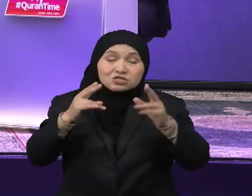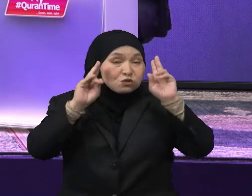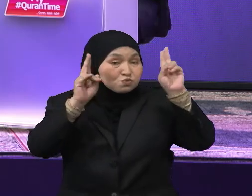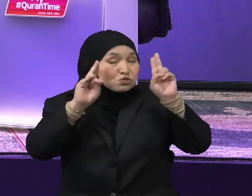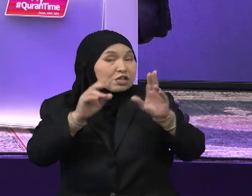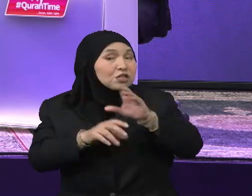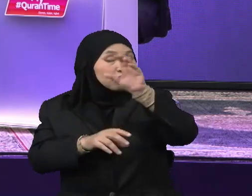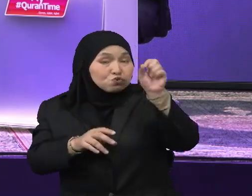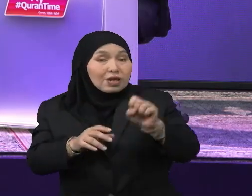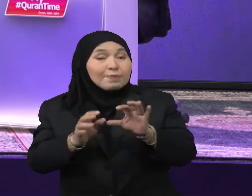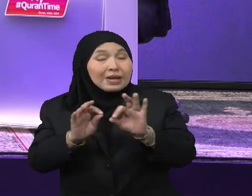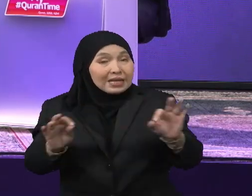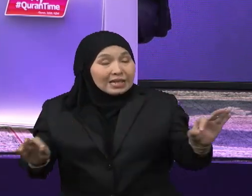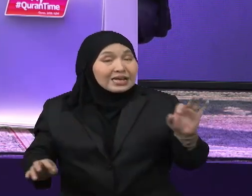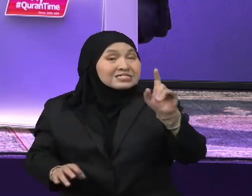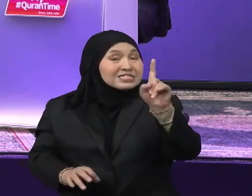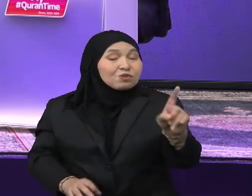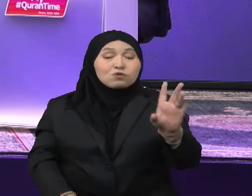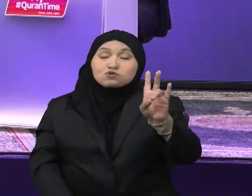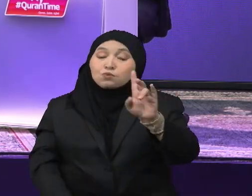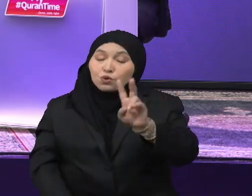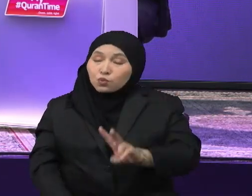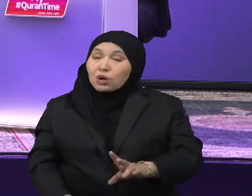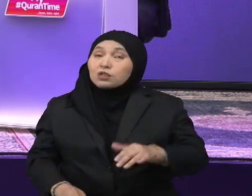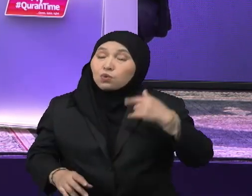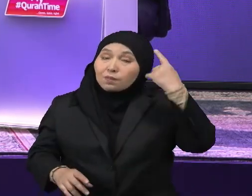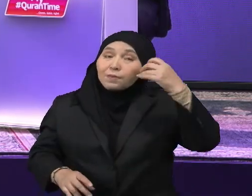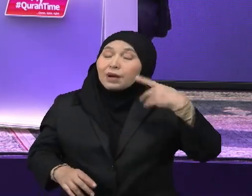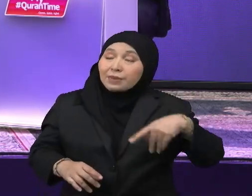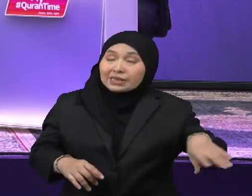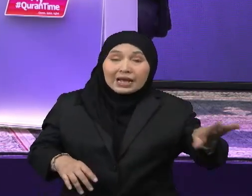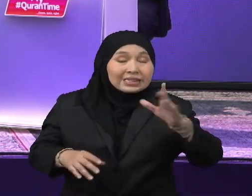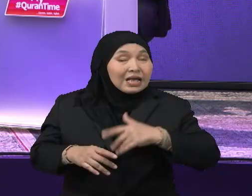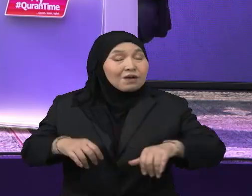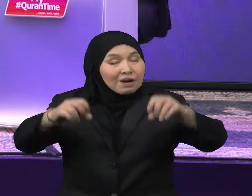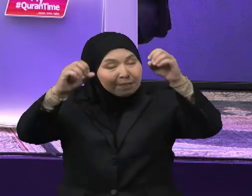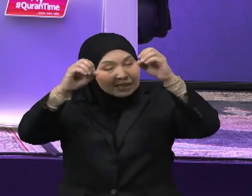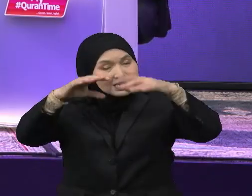pada ayat yang ke 172 ya tontonan perempuan yang dirahmati Allah